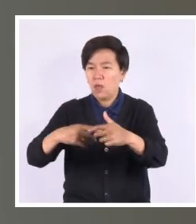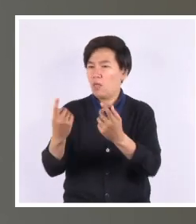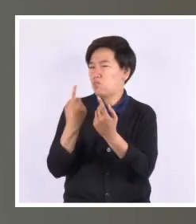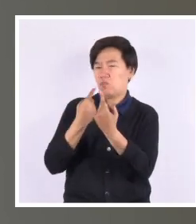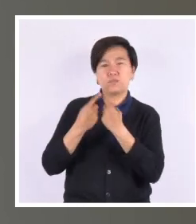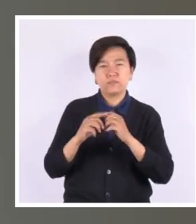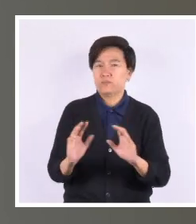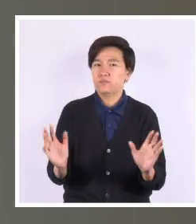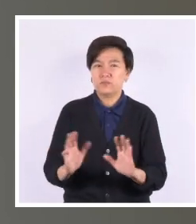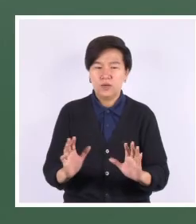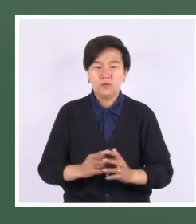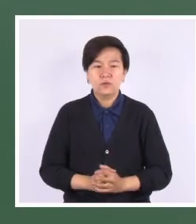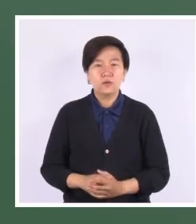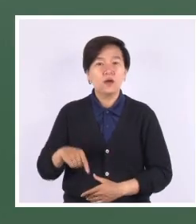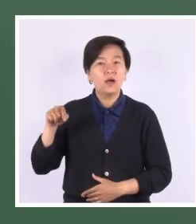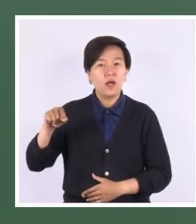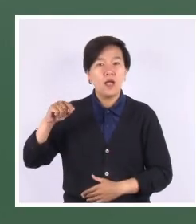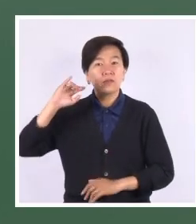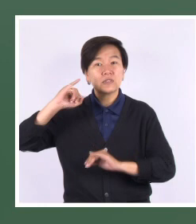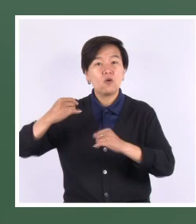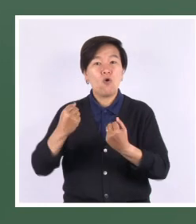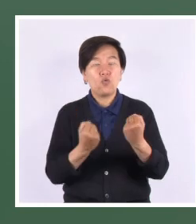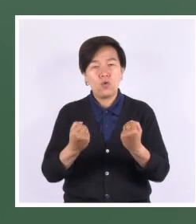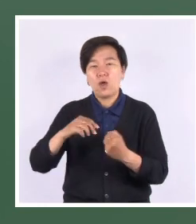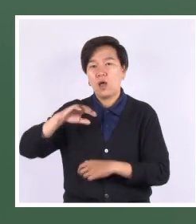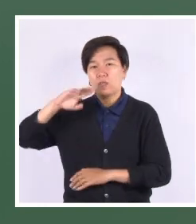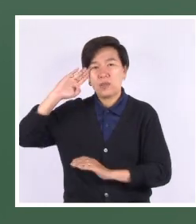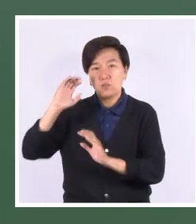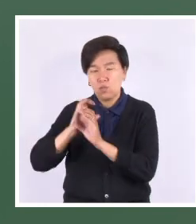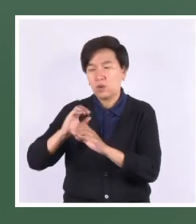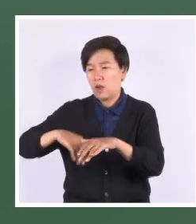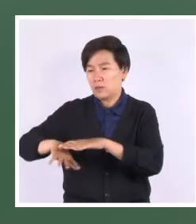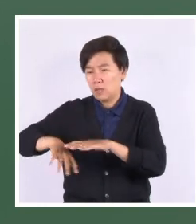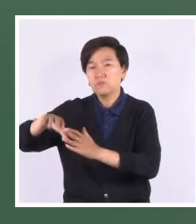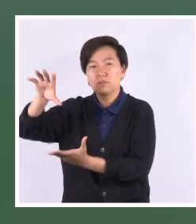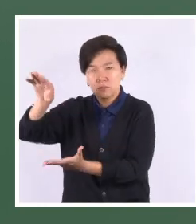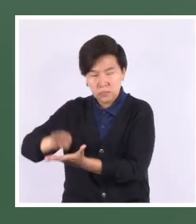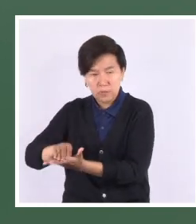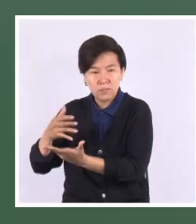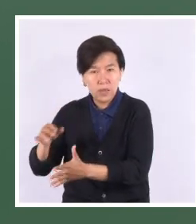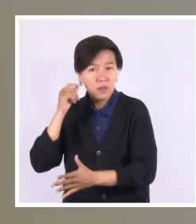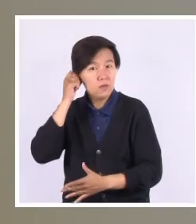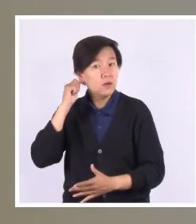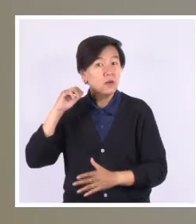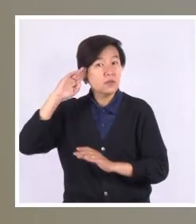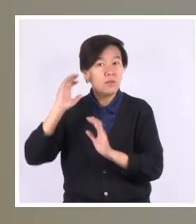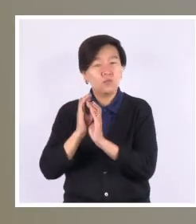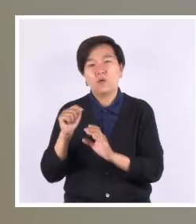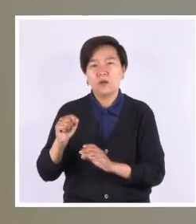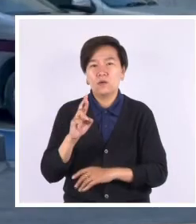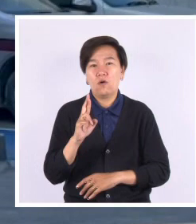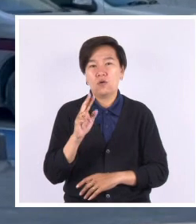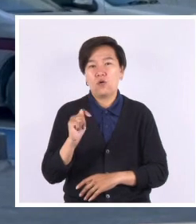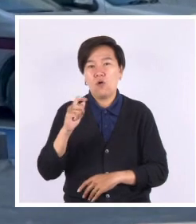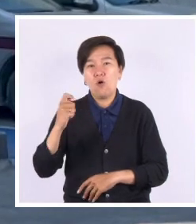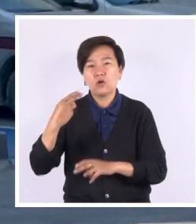ของรถเนี่ยเขาไปแจ้งความกับตำรวจที่โรงพักห้วยโป่งเรียบร้อยแล้วทางเจ้าของคดีค่ะก็คือร้อยตำรวจเอกอำนวยพงษ์นิรั